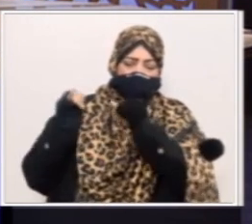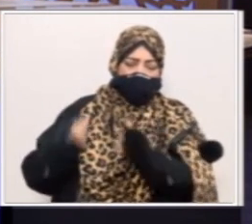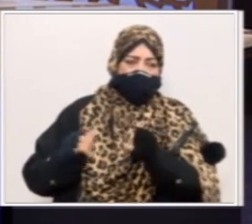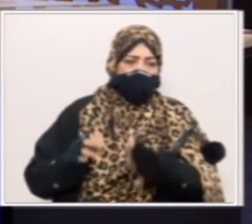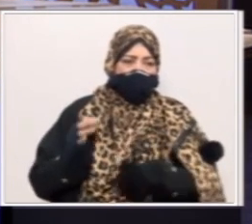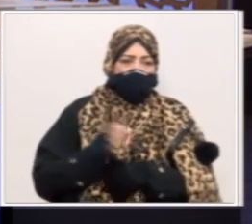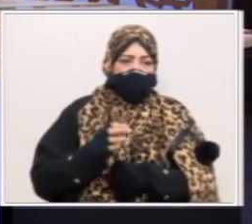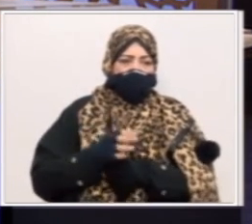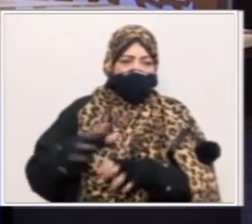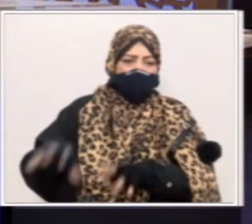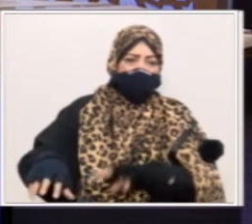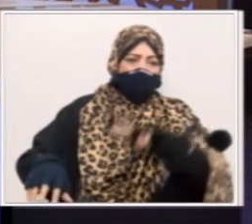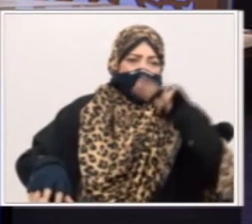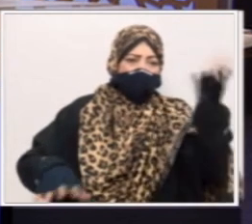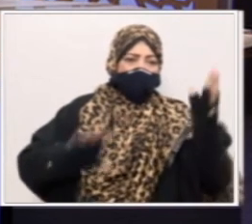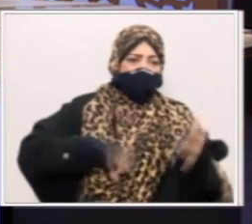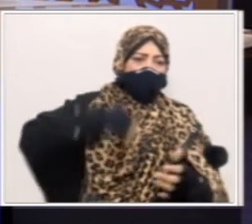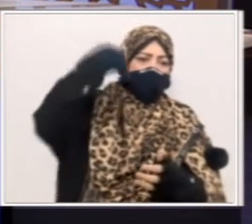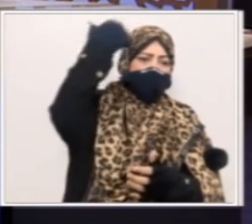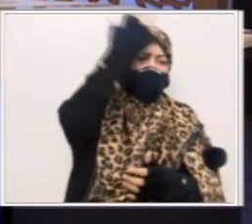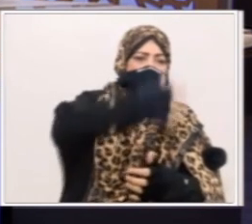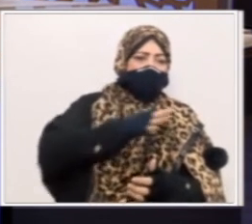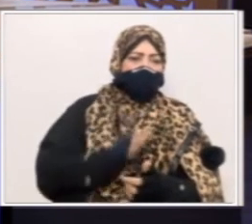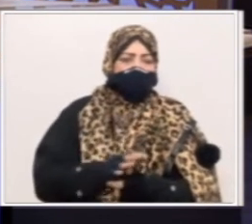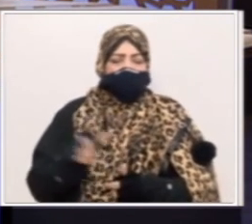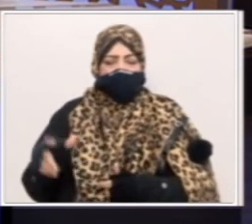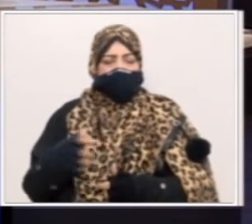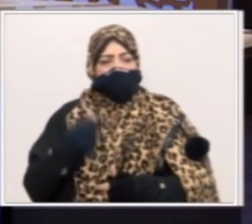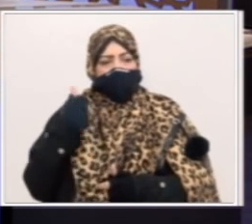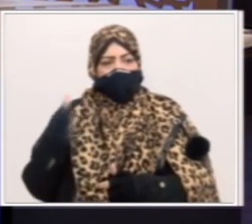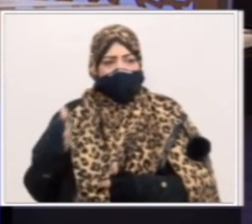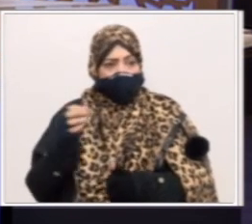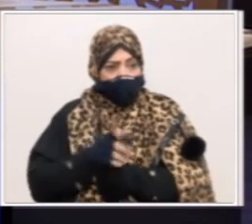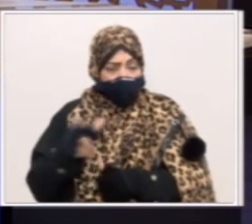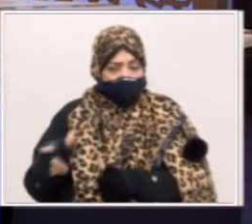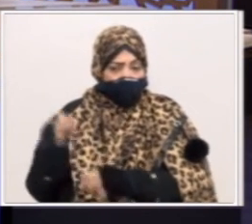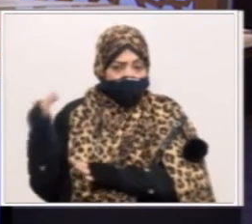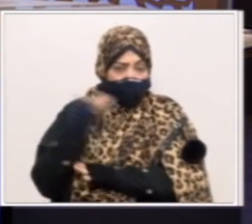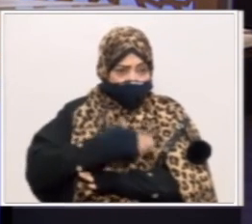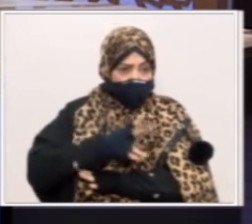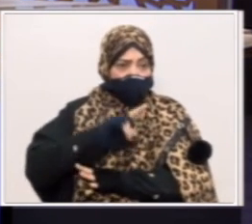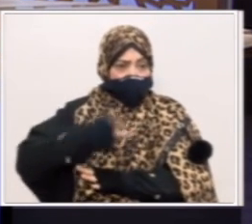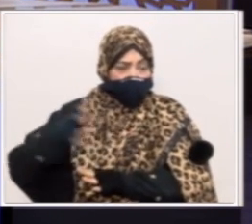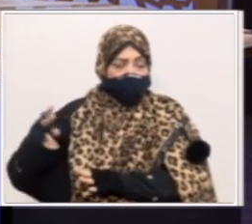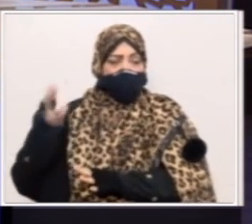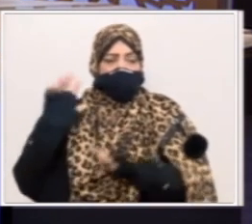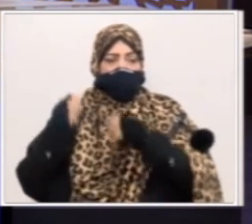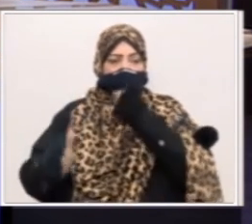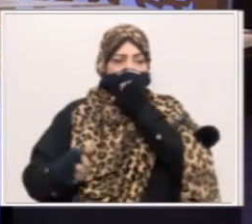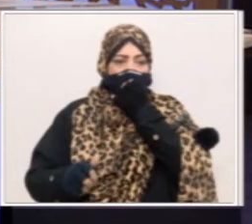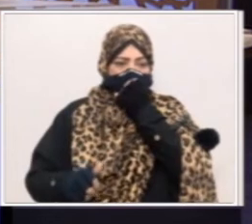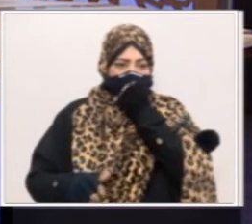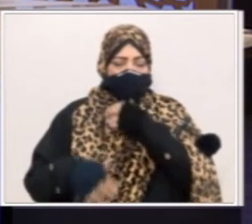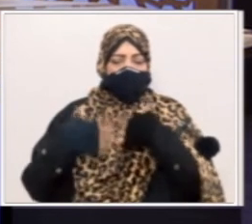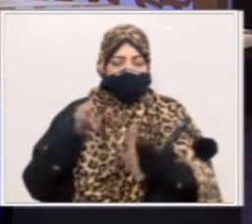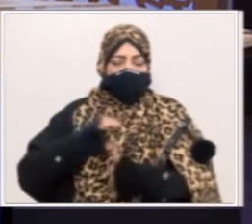حقوقها؟ لا لا فيش تقصير لا. تسمع الجواب إن شاء الله. هي طالبة طلاق لغرض لأنه بسبب الزواج